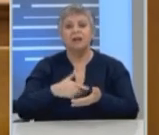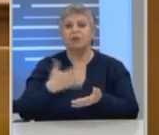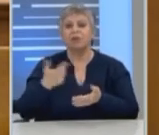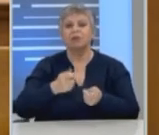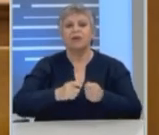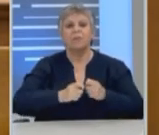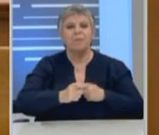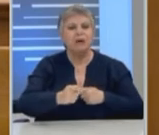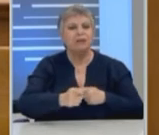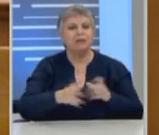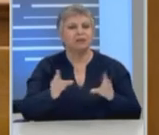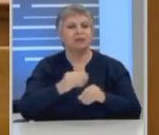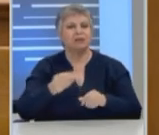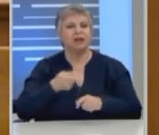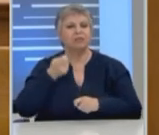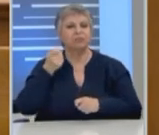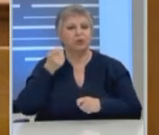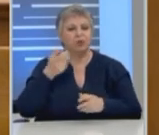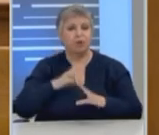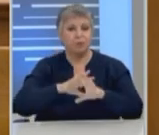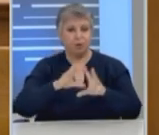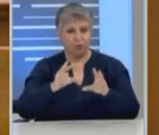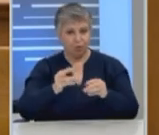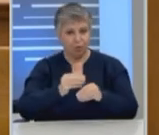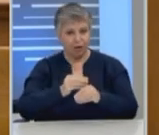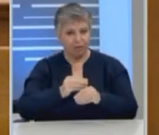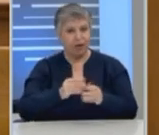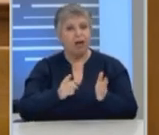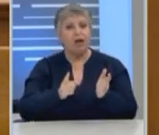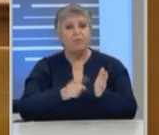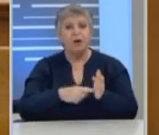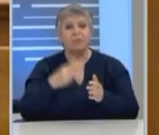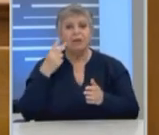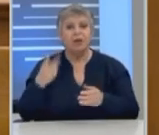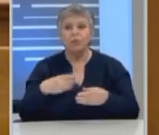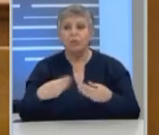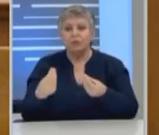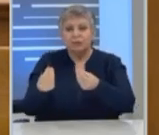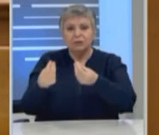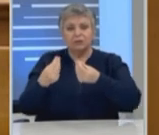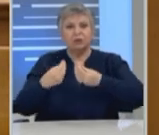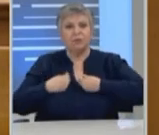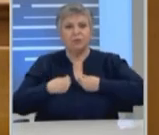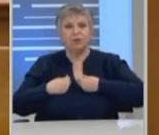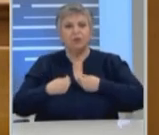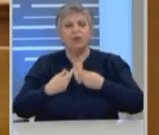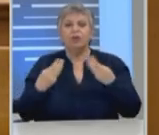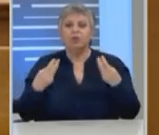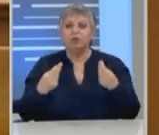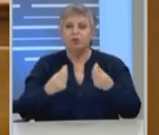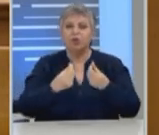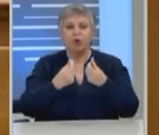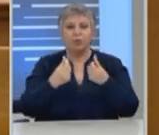απαραίτητα που θα δώσουν τη λύση διεξόδου, που θα δώσουν τη δυνατότητα στο Δούνου του